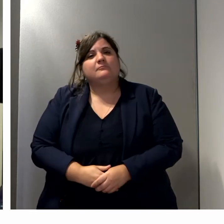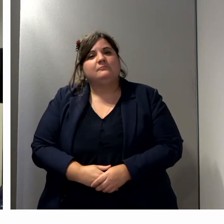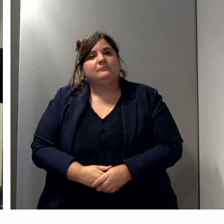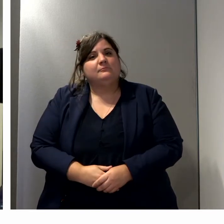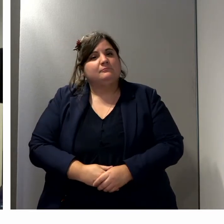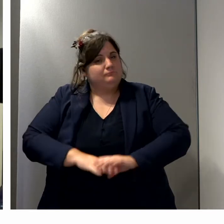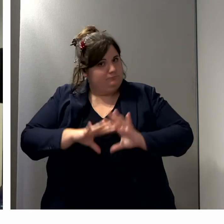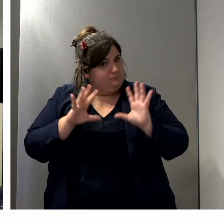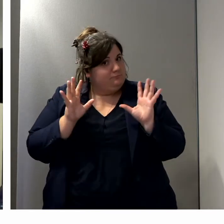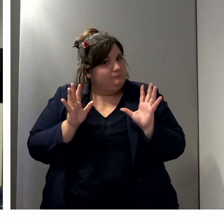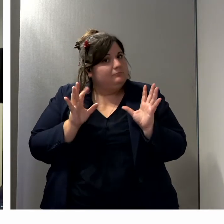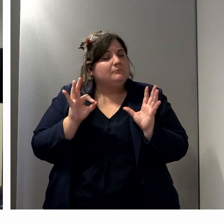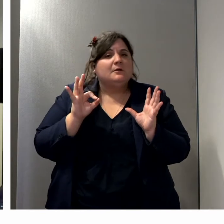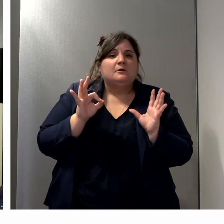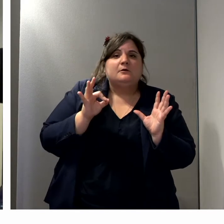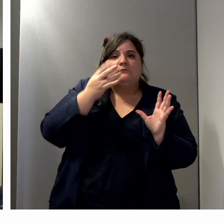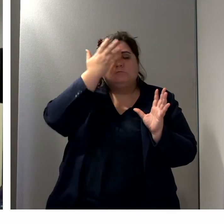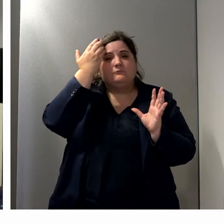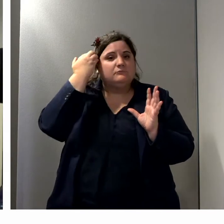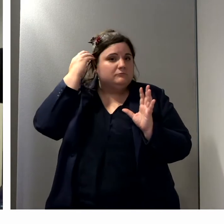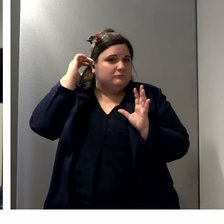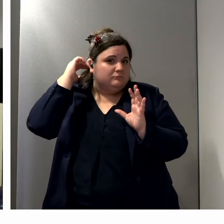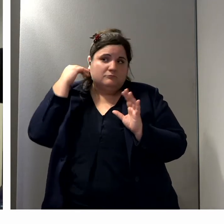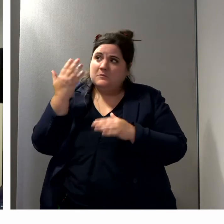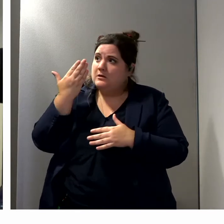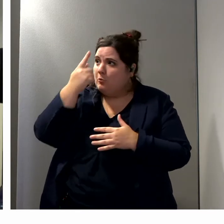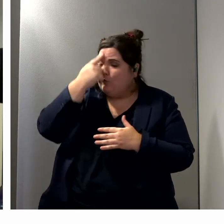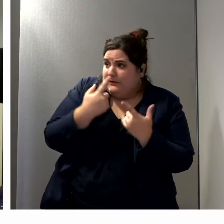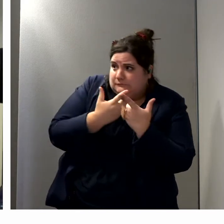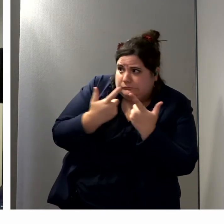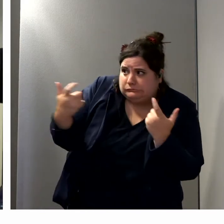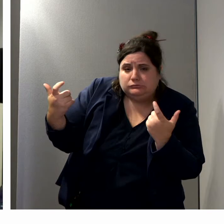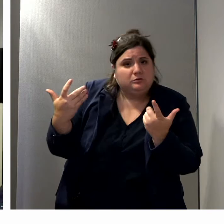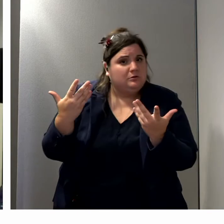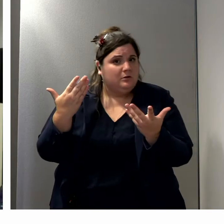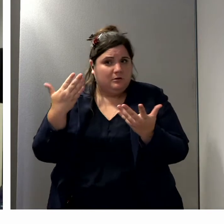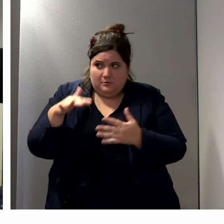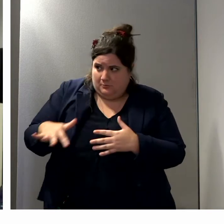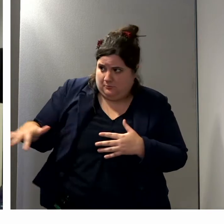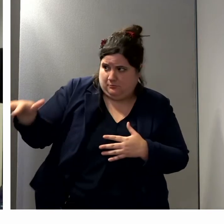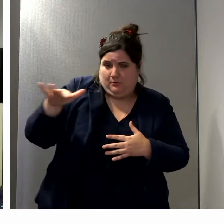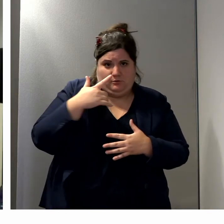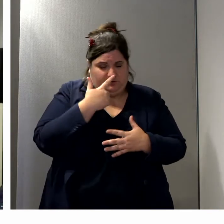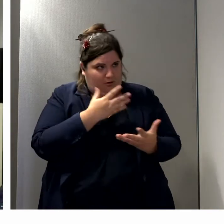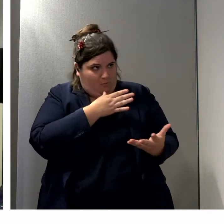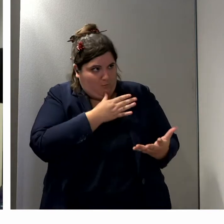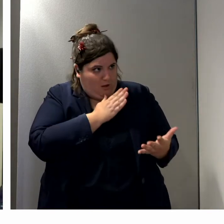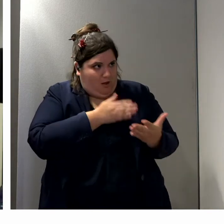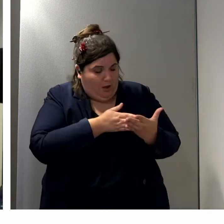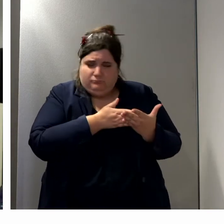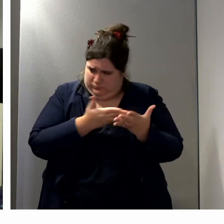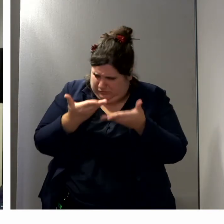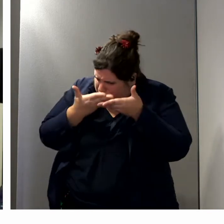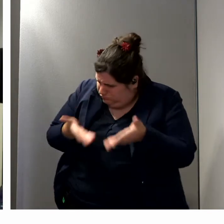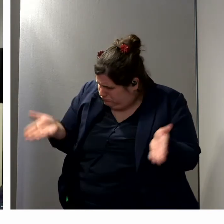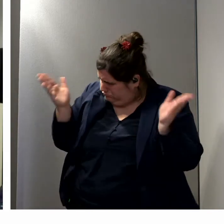pour toucher d'autres personnes, d'autres types de handicap, aussi d'autres gens et d'ouvrir les possibles.